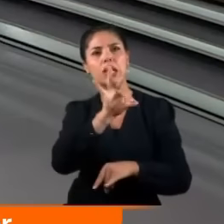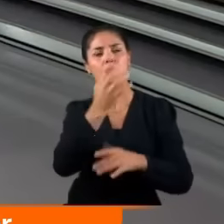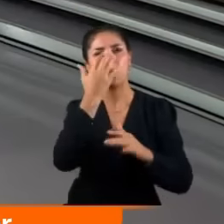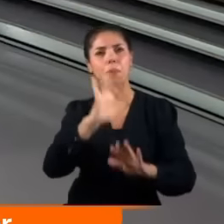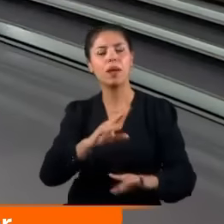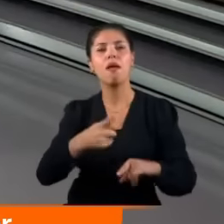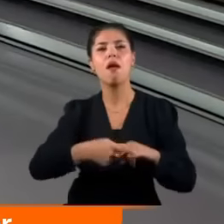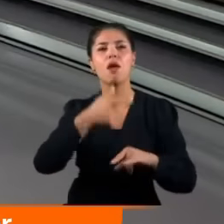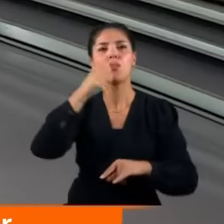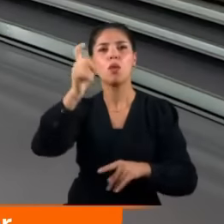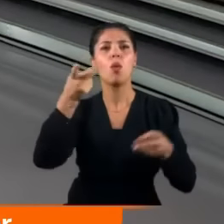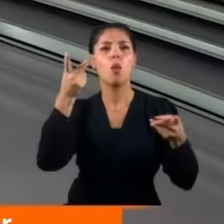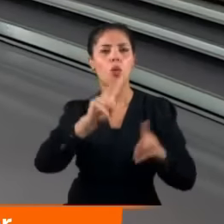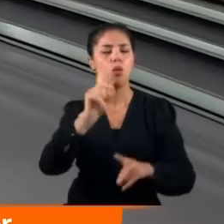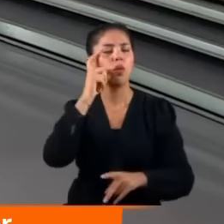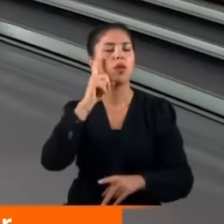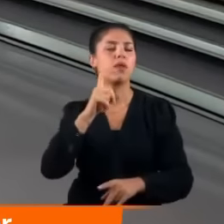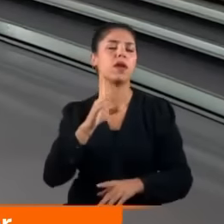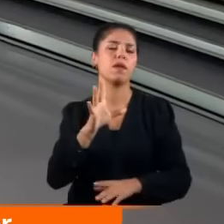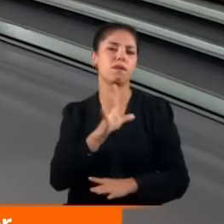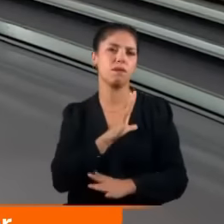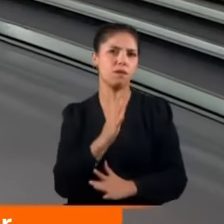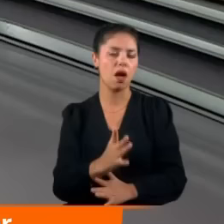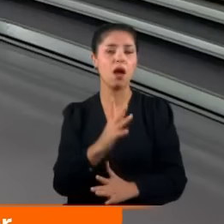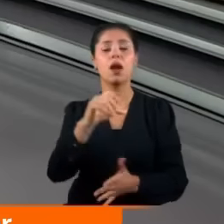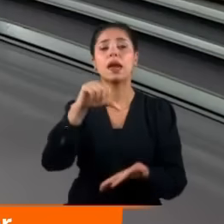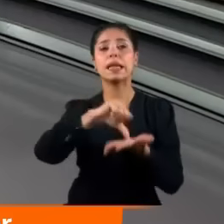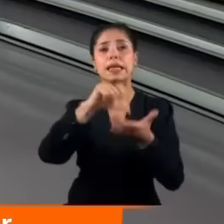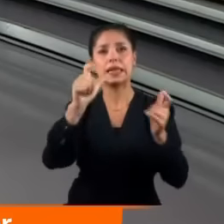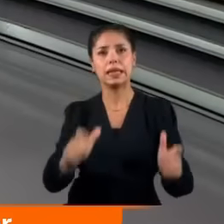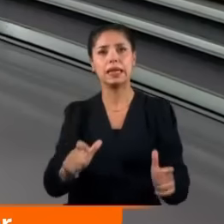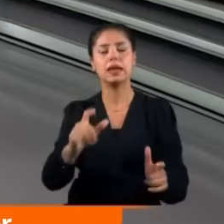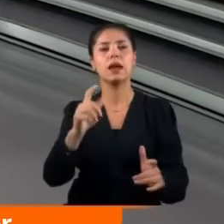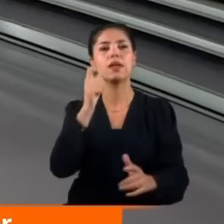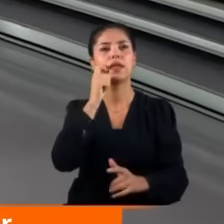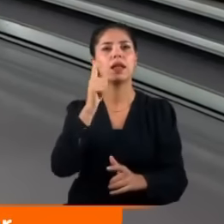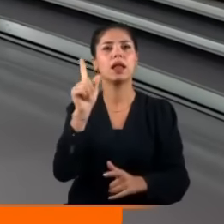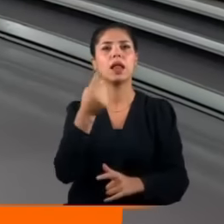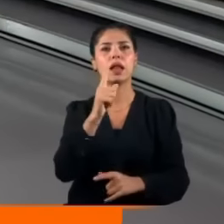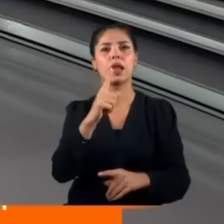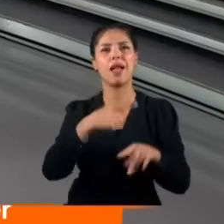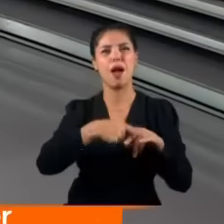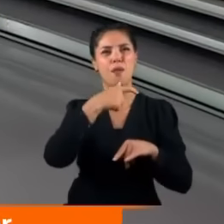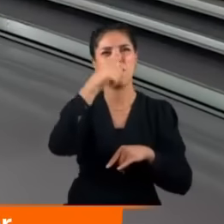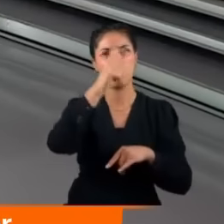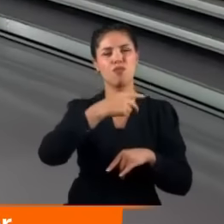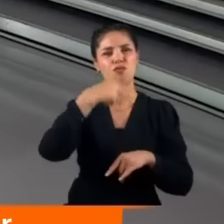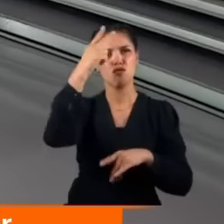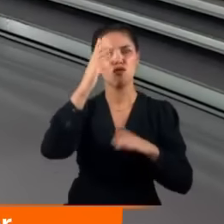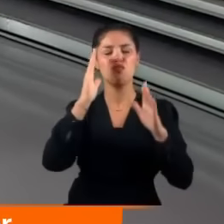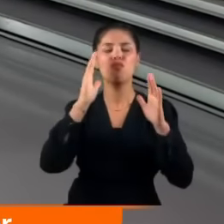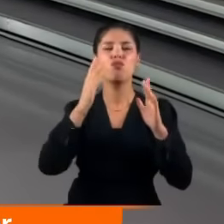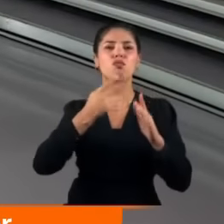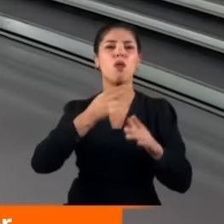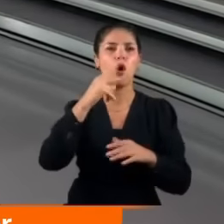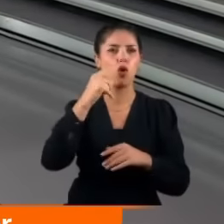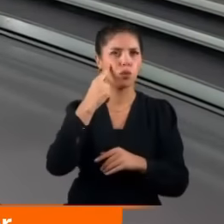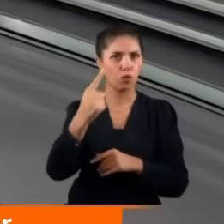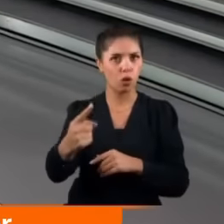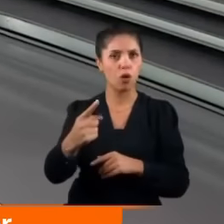Haşim Seyfettin'in de öldüğü öne sürüldü. İran'da ise dini lider Hamenei Cuma hutbesine elinde silahla